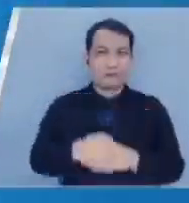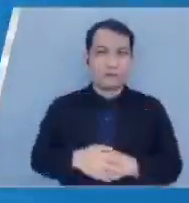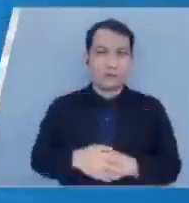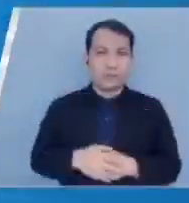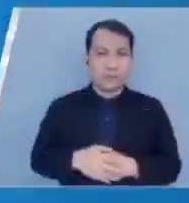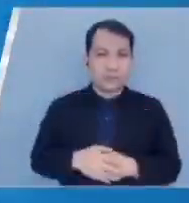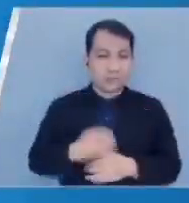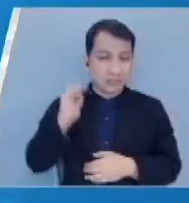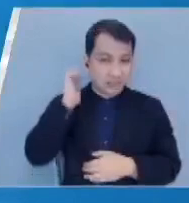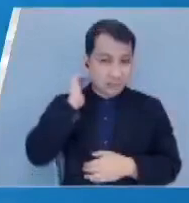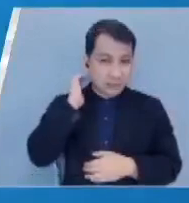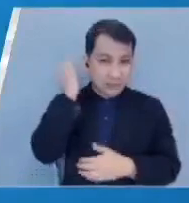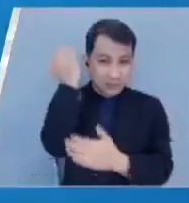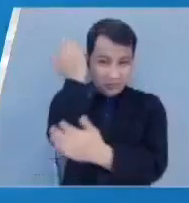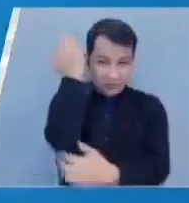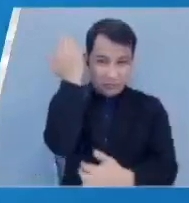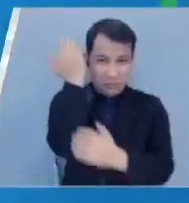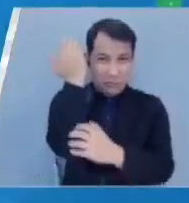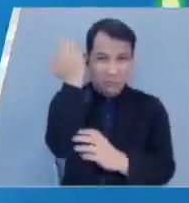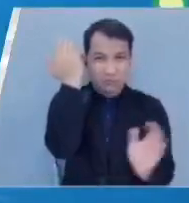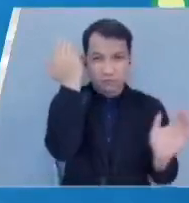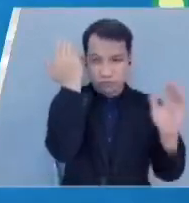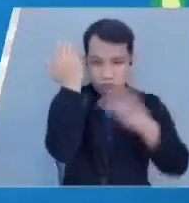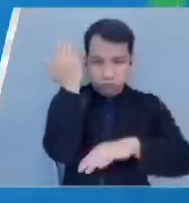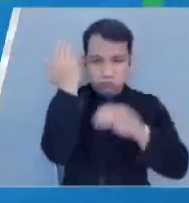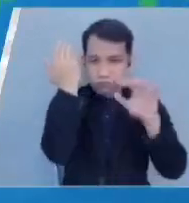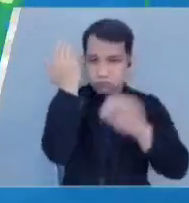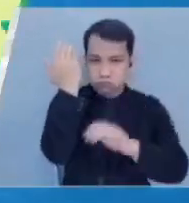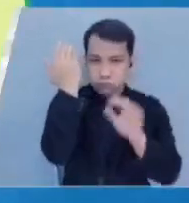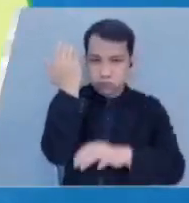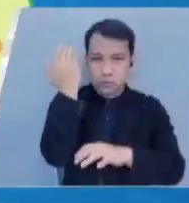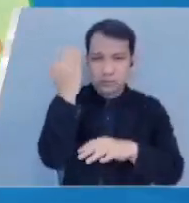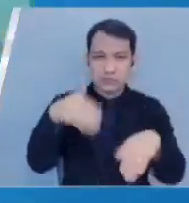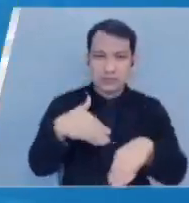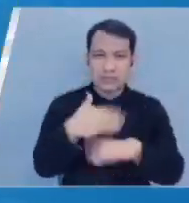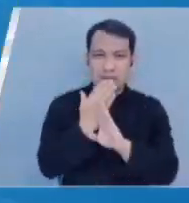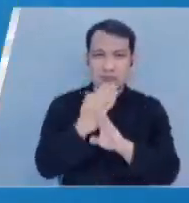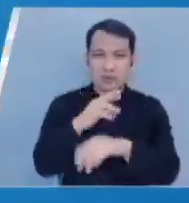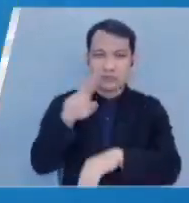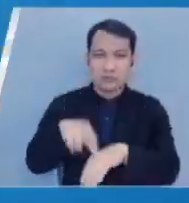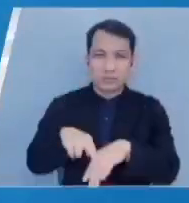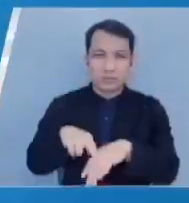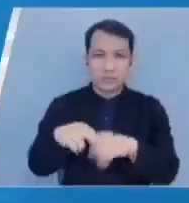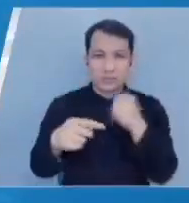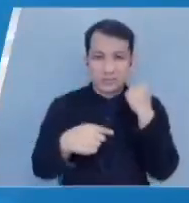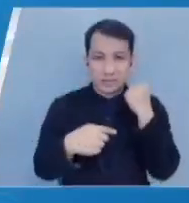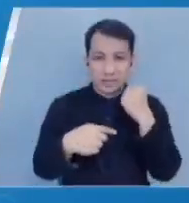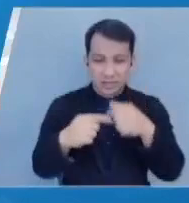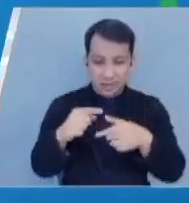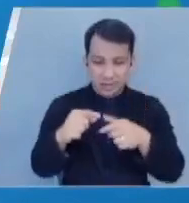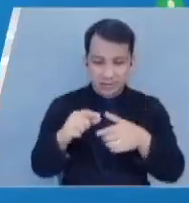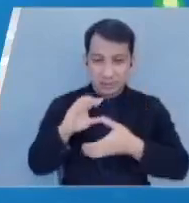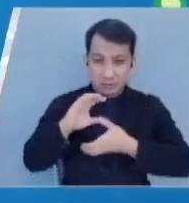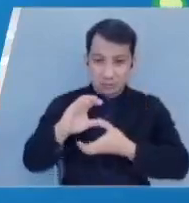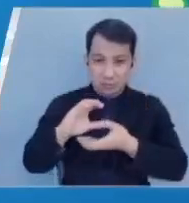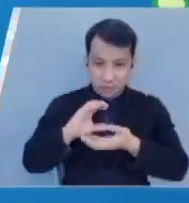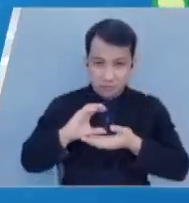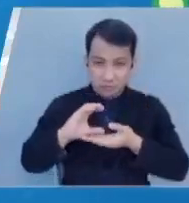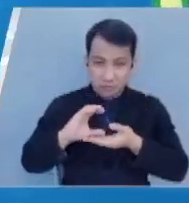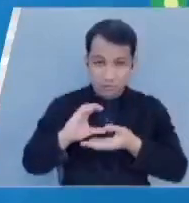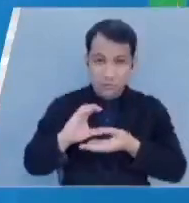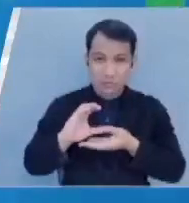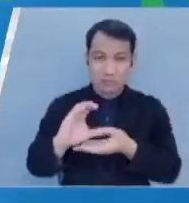buong araw ang heavy to intense rains, particular na sa Davao Region, Zamboanga Peninsula, BRMM o BARM